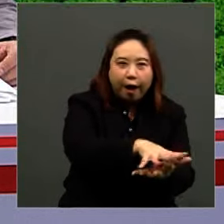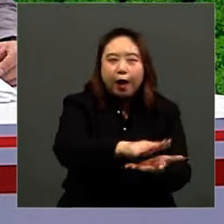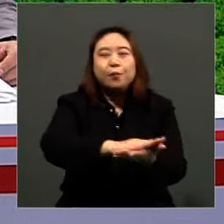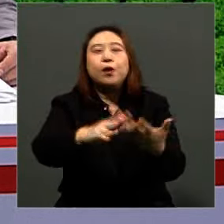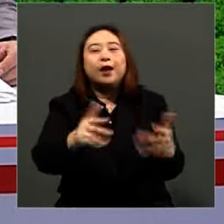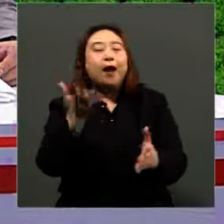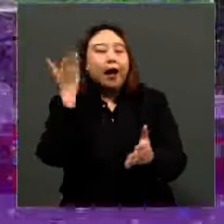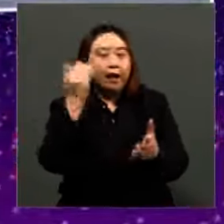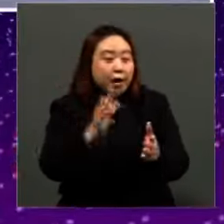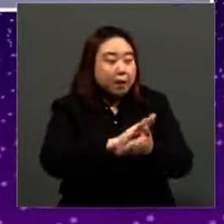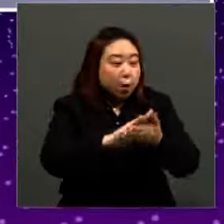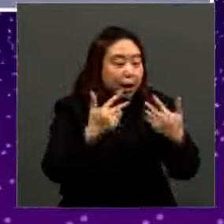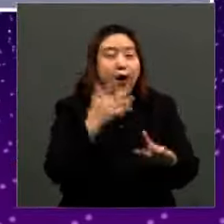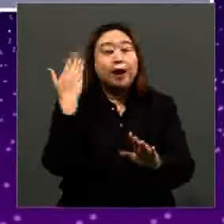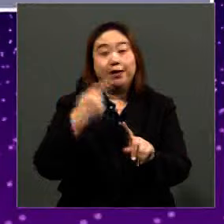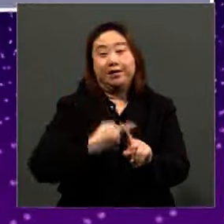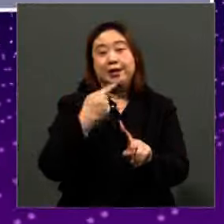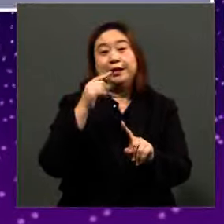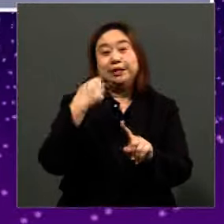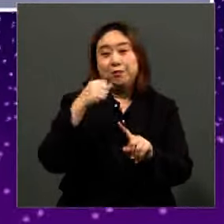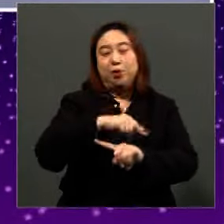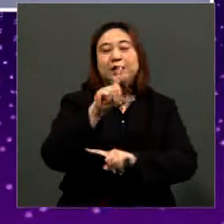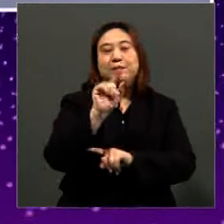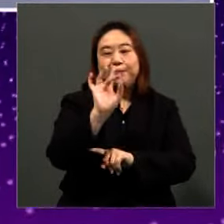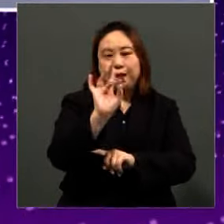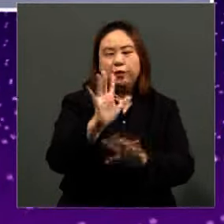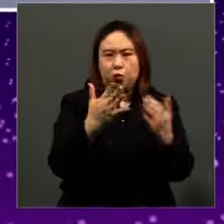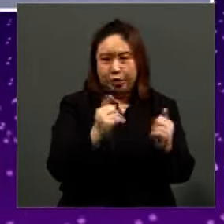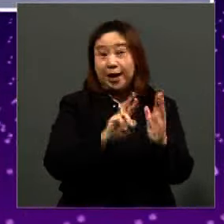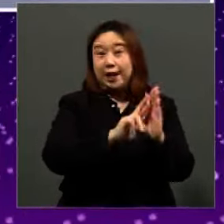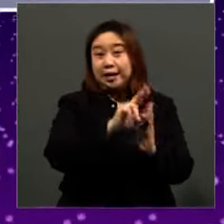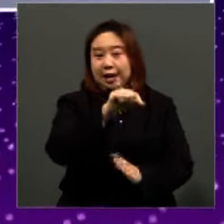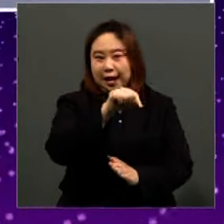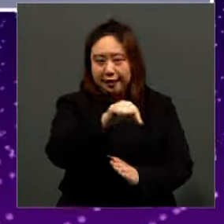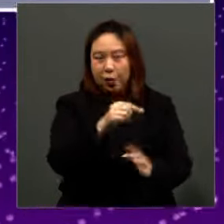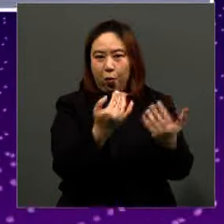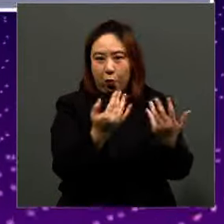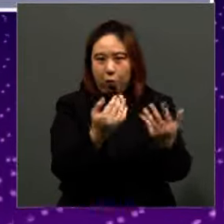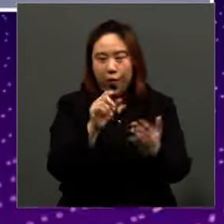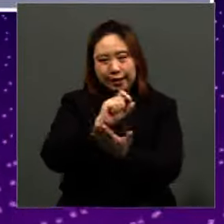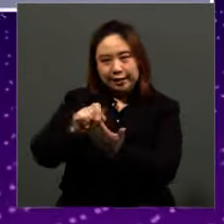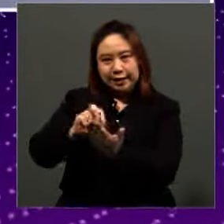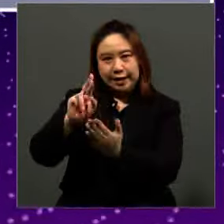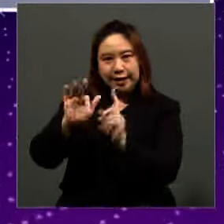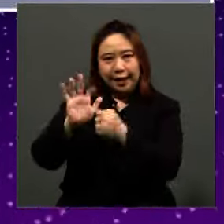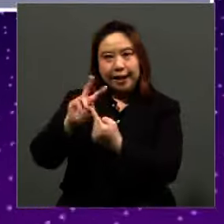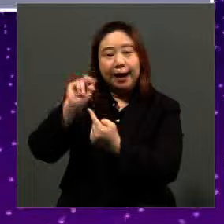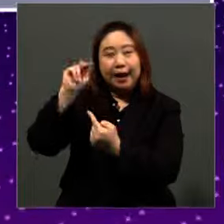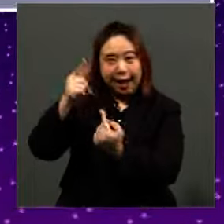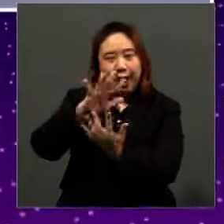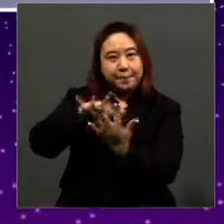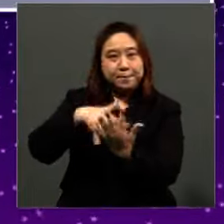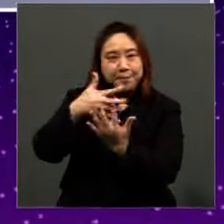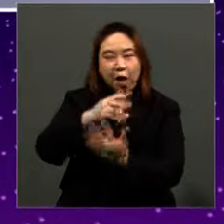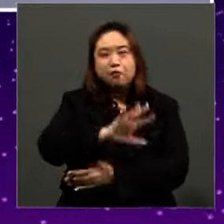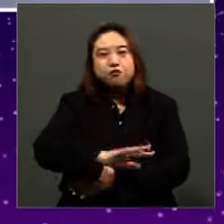28ตุลาคมที่ผ่านมานะครับล่าสุดจังหวัดเชียงรายก็อยู่ระหว่างการยกร่างแผนฟื้นฟูเพื่อจะขับเคลื่อนงานในระยะที่